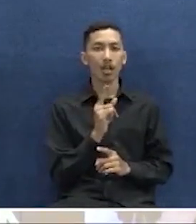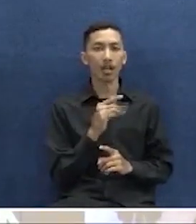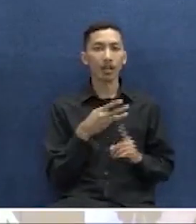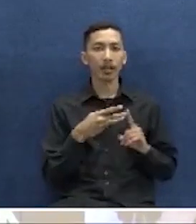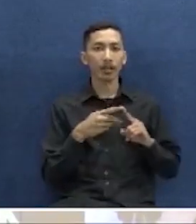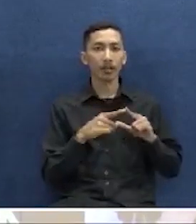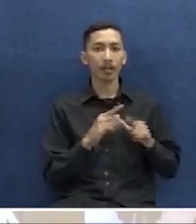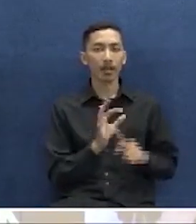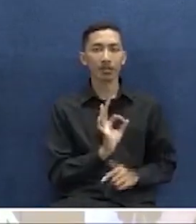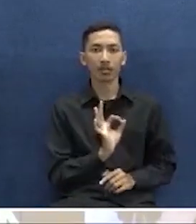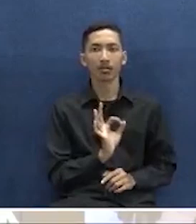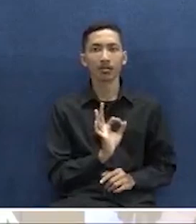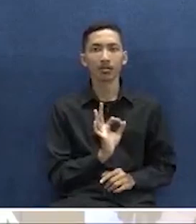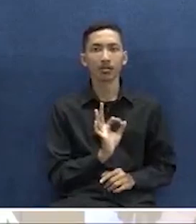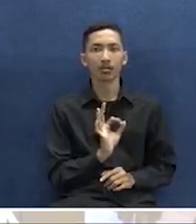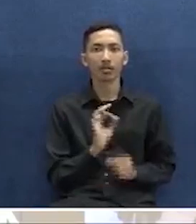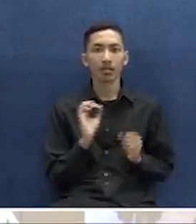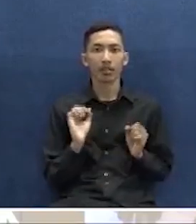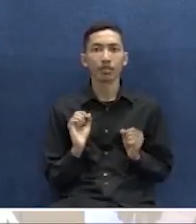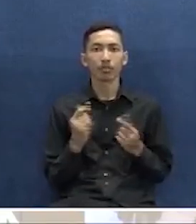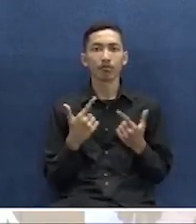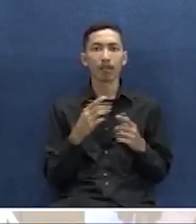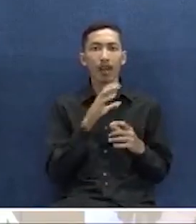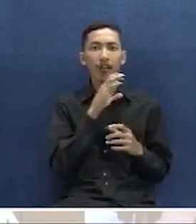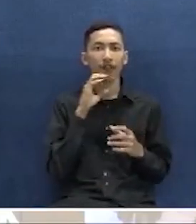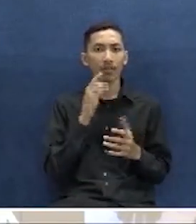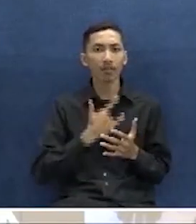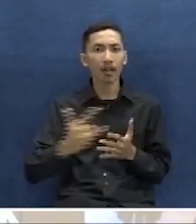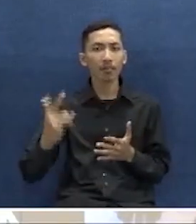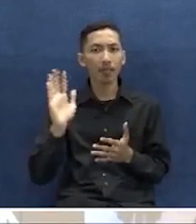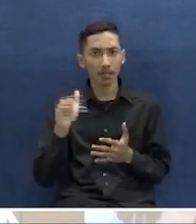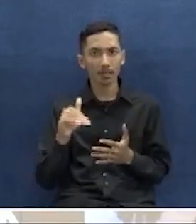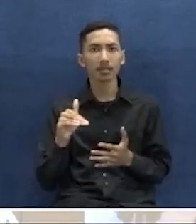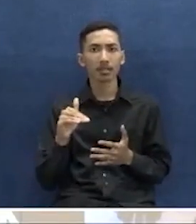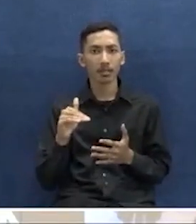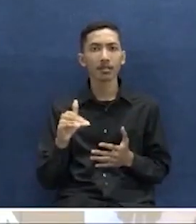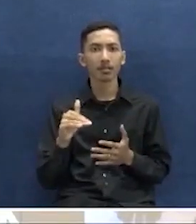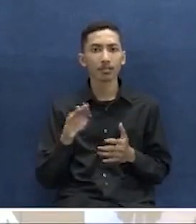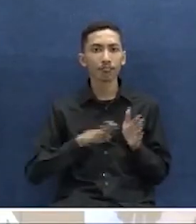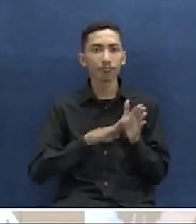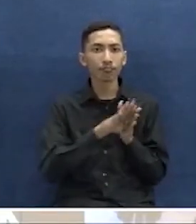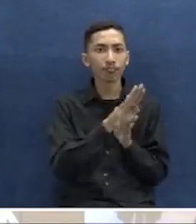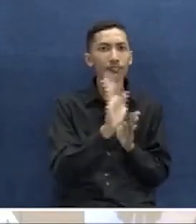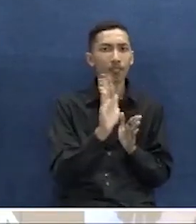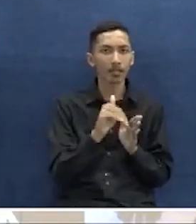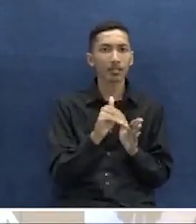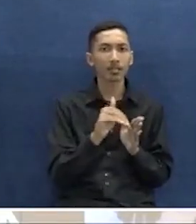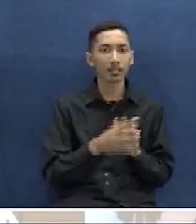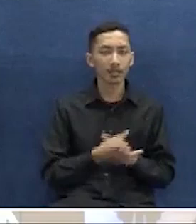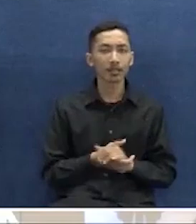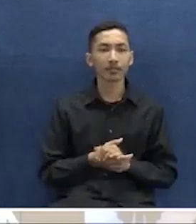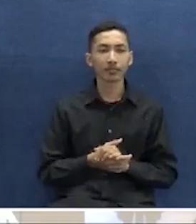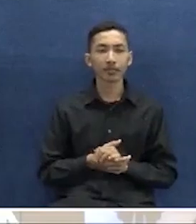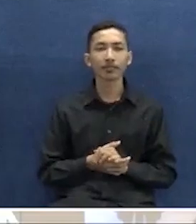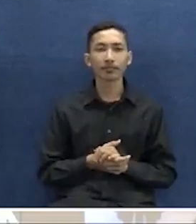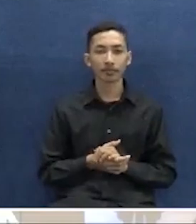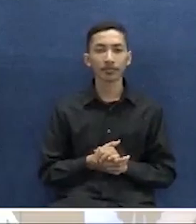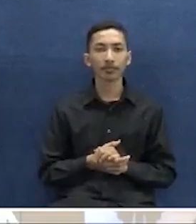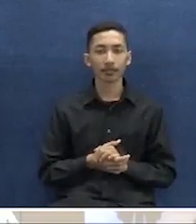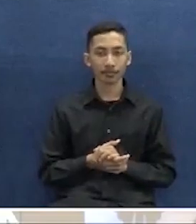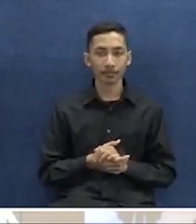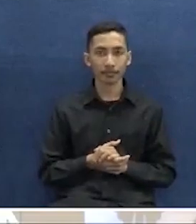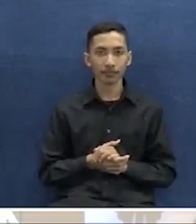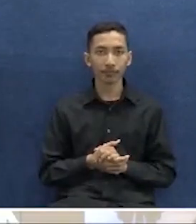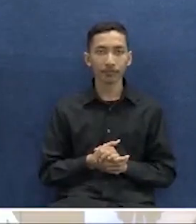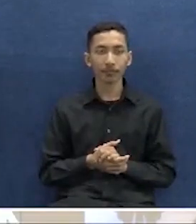cafenya hidup-hidup bayar seikhlasnya lo lu nggak bakal maju ini berapa orang udah bilang Saya bahkan Papiku sendiri bilang ke saya